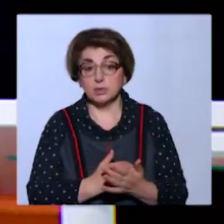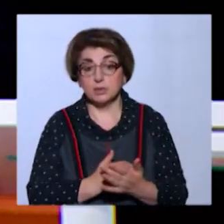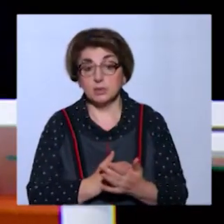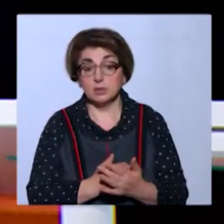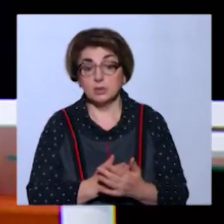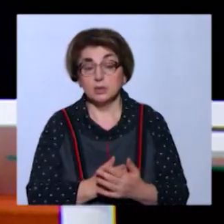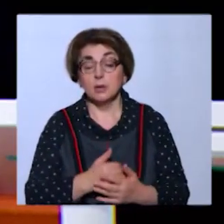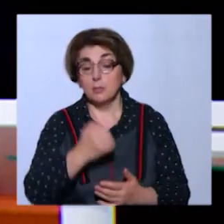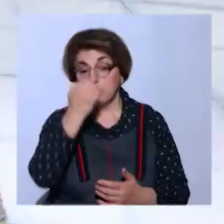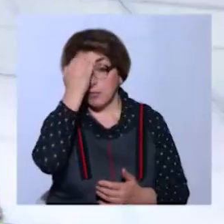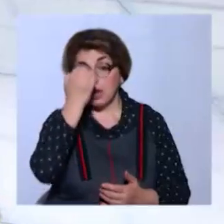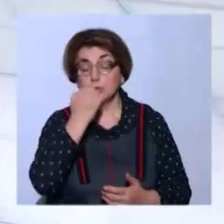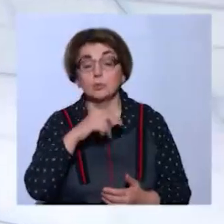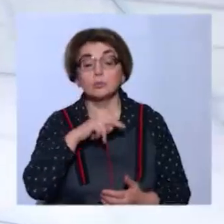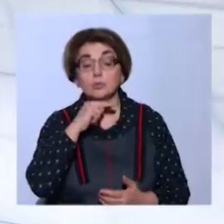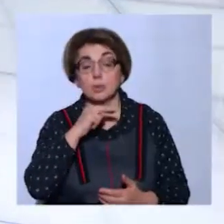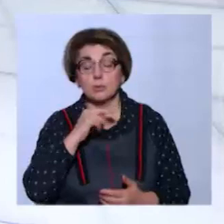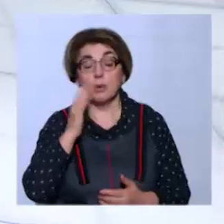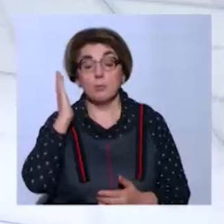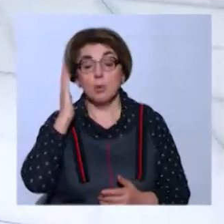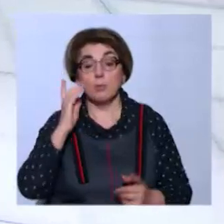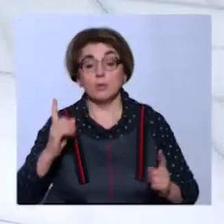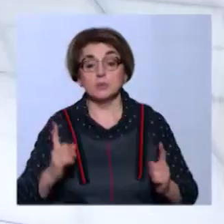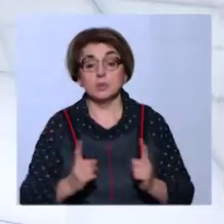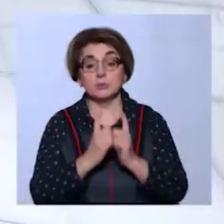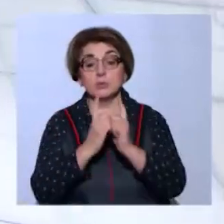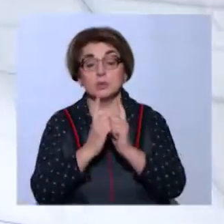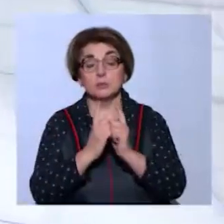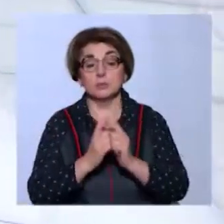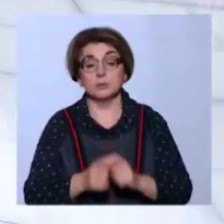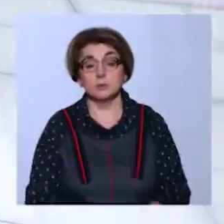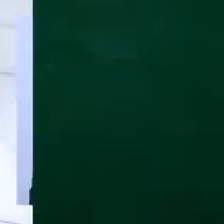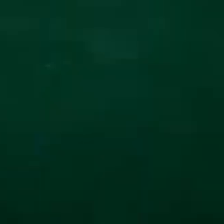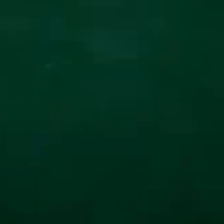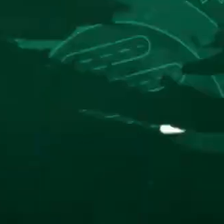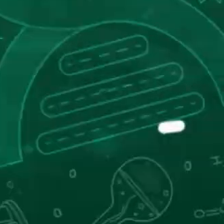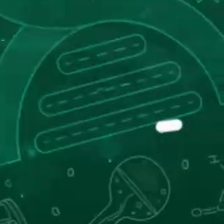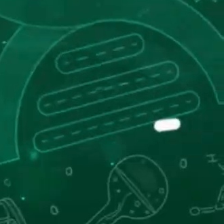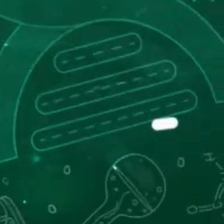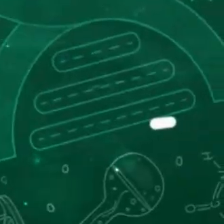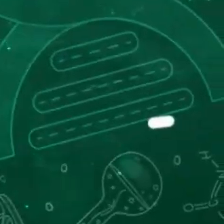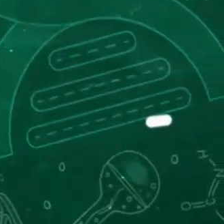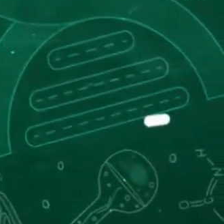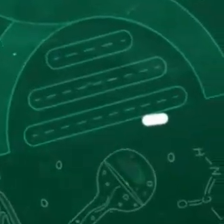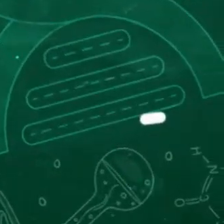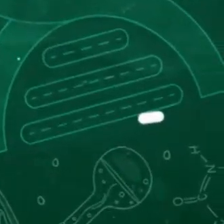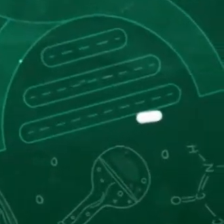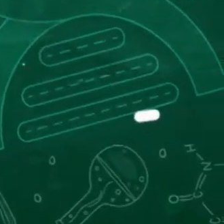გაკვეთილი. გმადლობთ ყურადღებისათვის. მომავალ შეხვედრამდე.